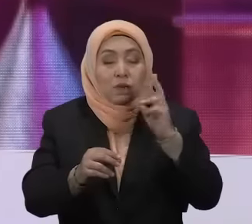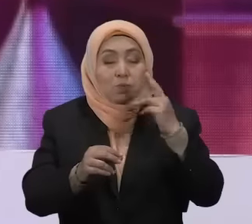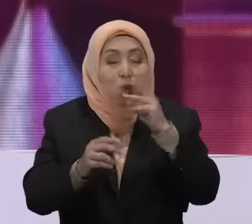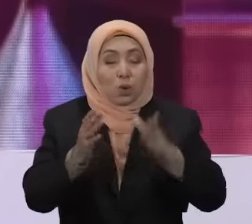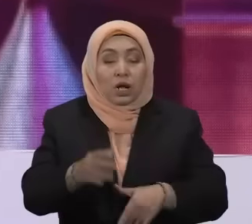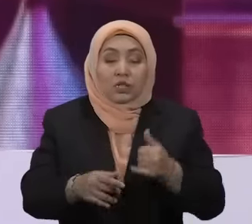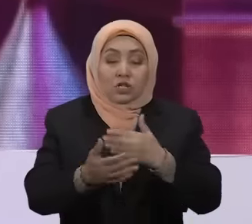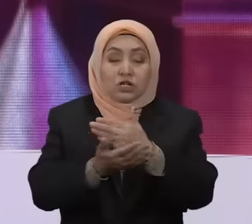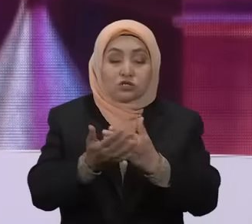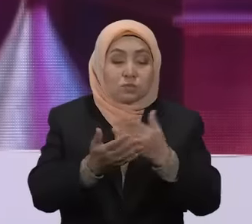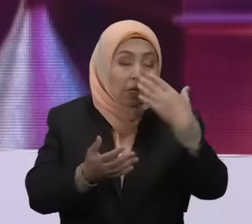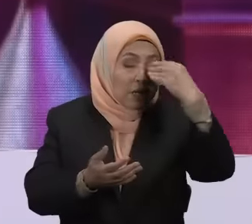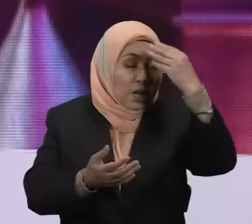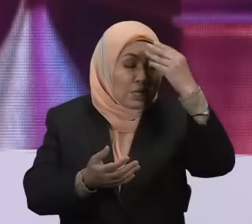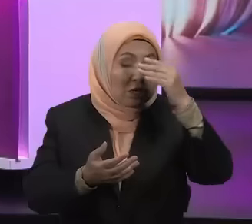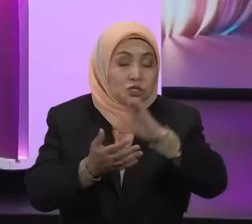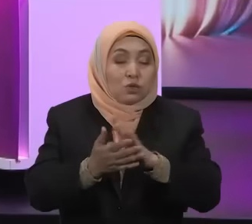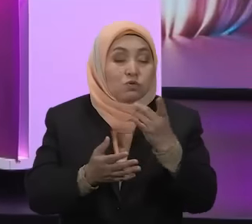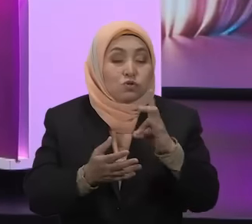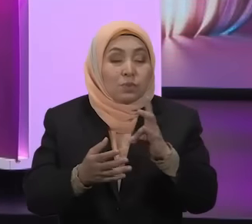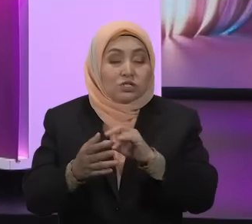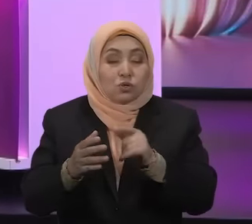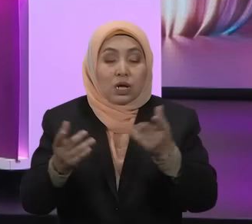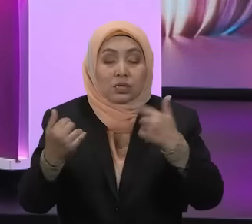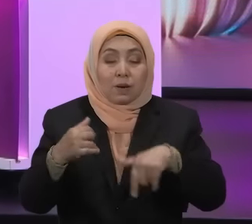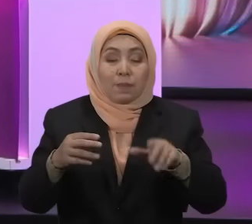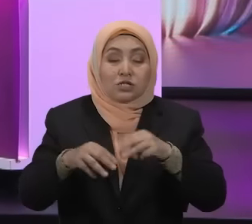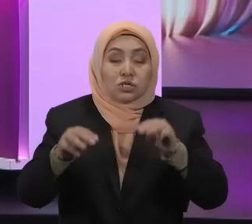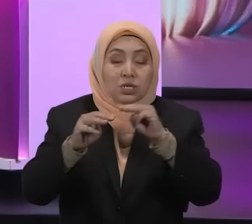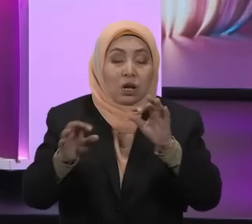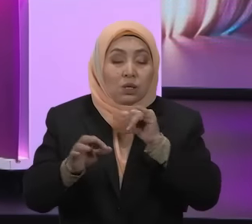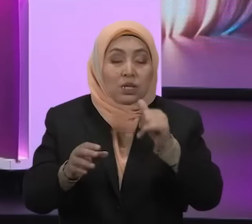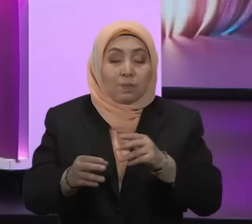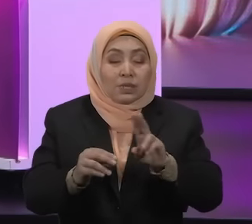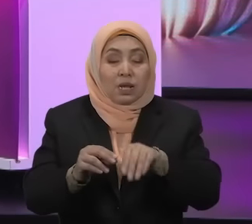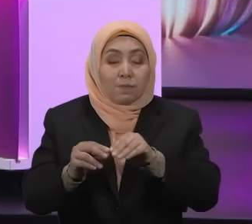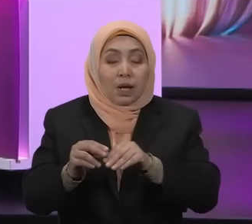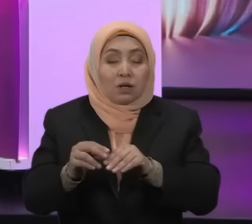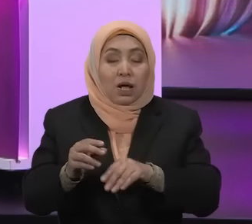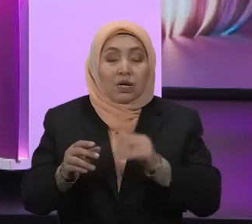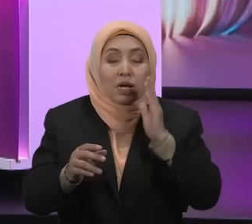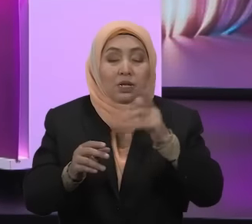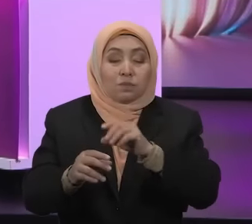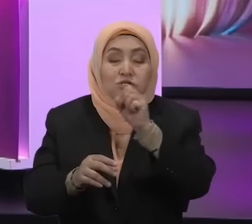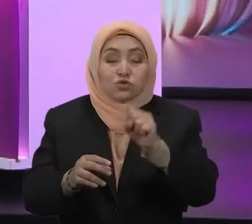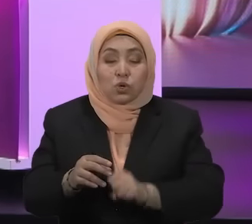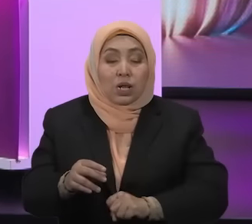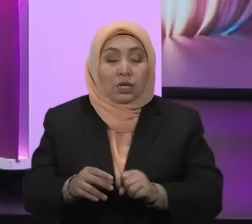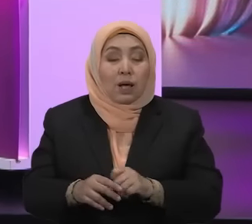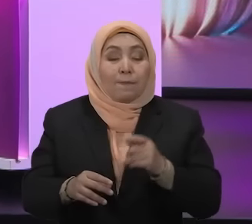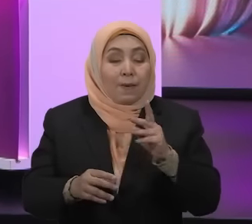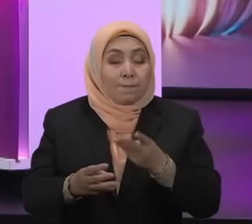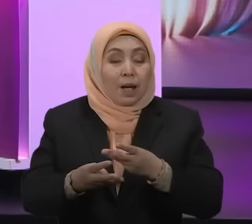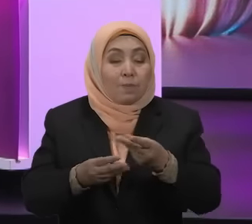Ataupun katakan setengah lah lelaki, kan? 17,000 tu dia datang masjid. Kalau tak bertambah, akan dipersoalkan